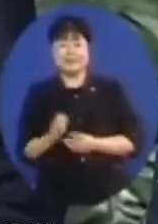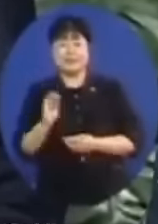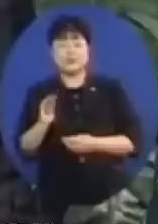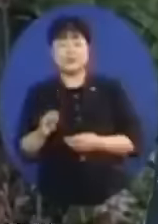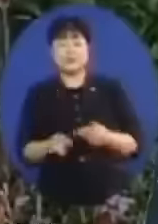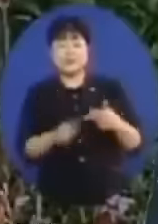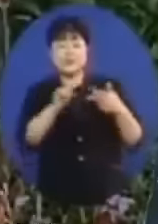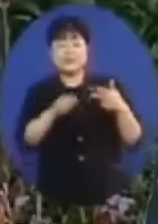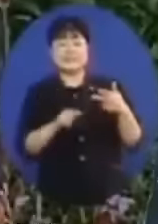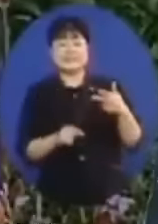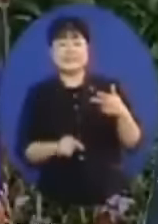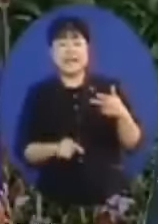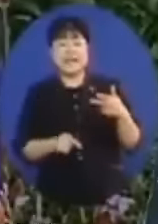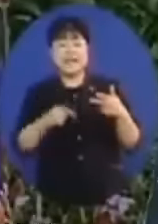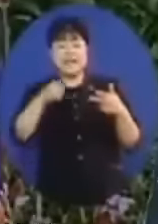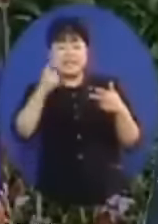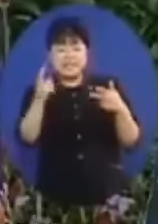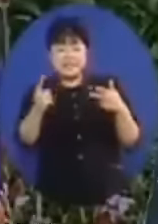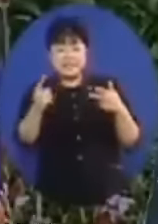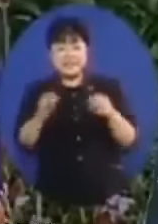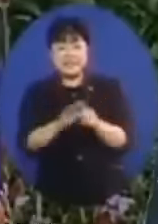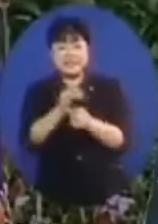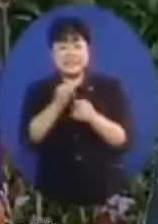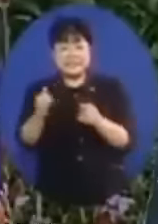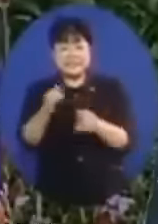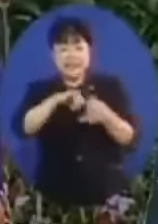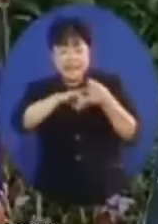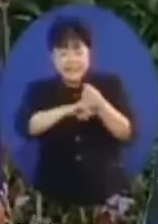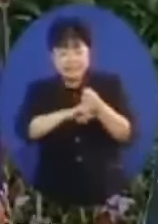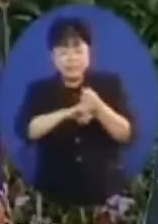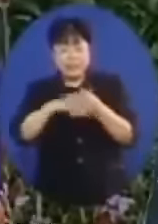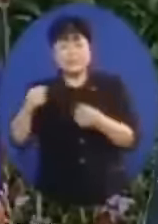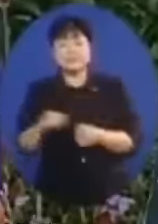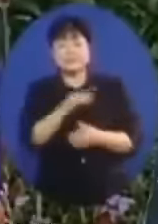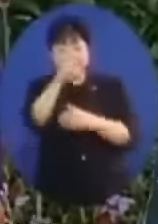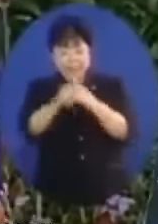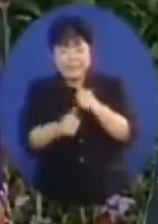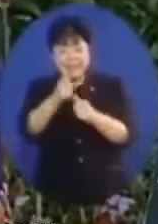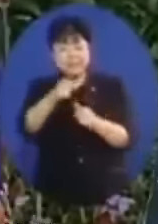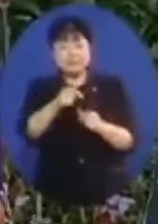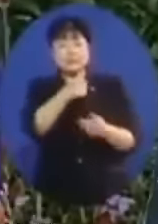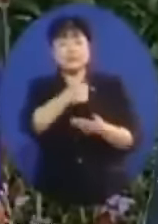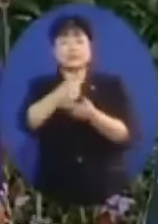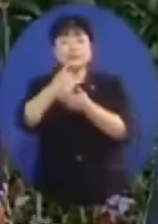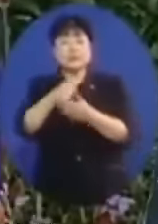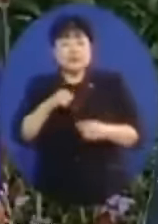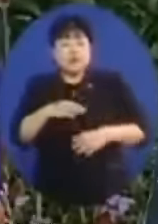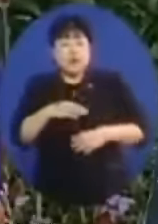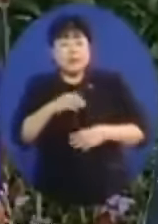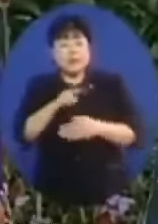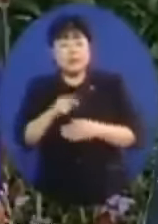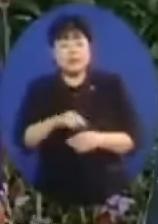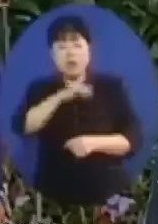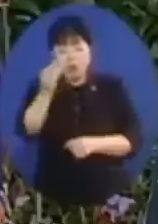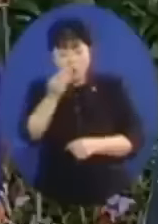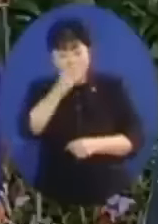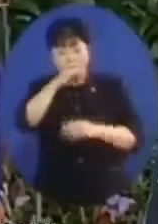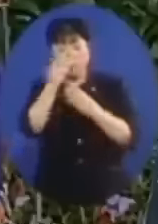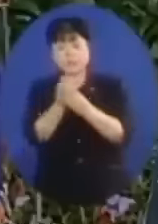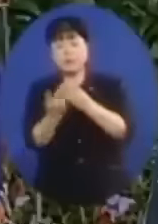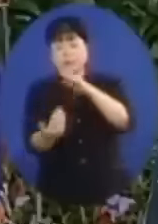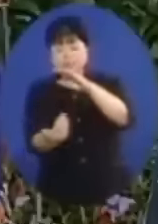고린도후서 7장 1절에 그런즉 사랑하는 자들아 이 약속을 가진 우리는 하나님을 두려워하는 가운데서 거룩함을 온전히